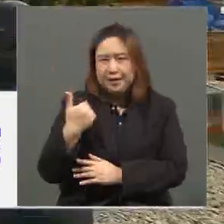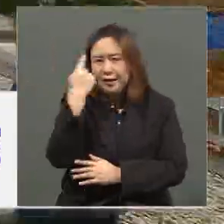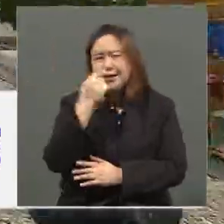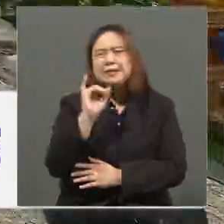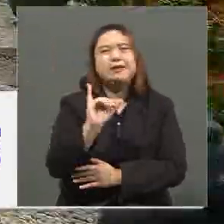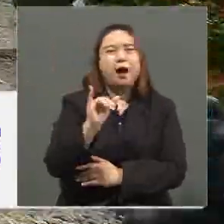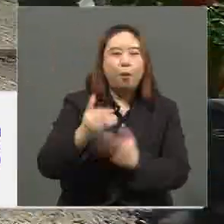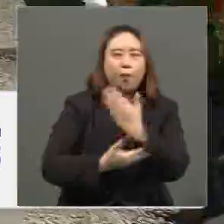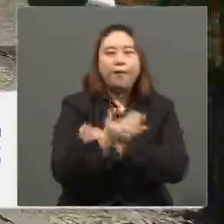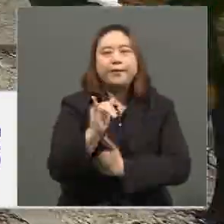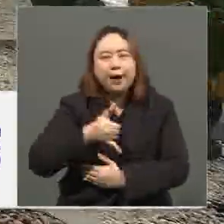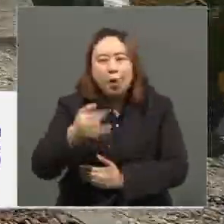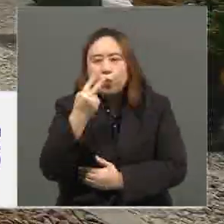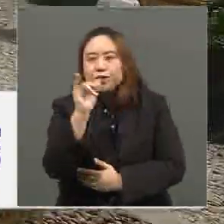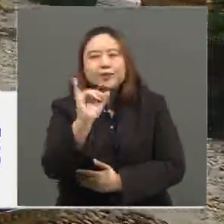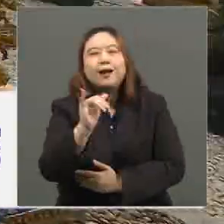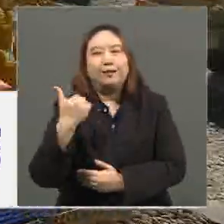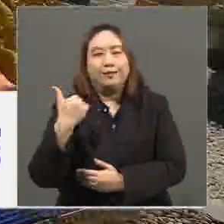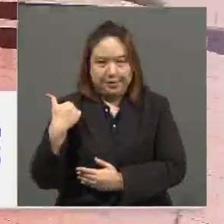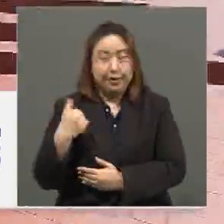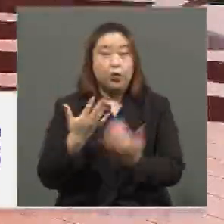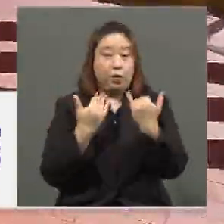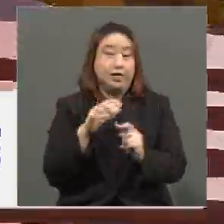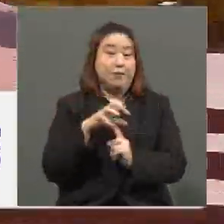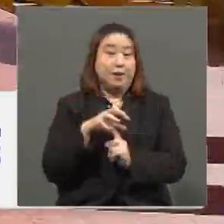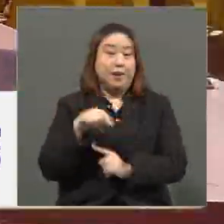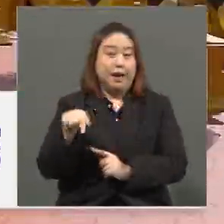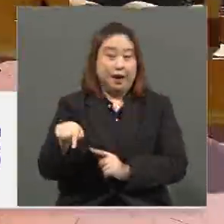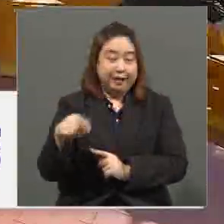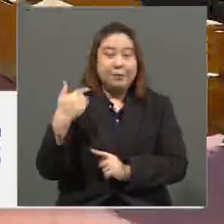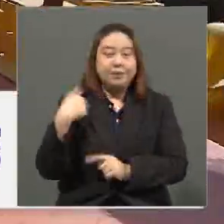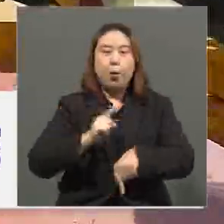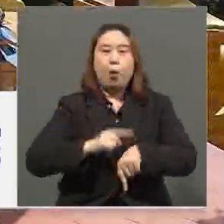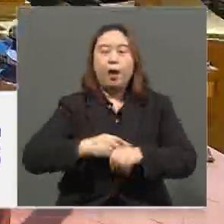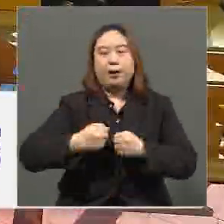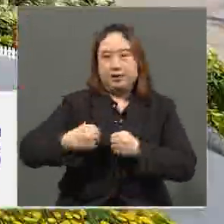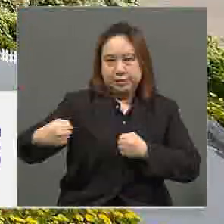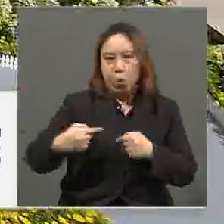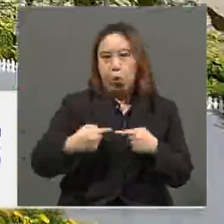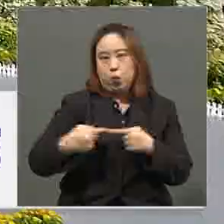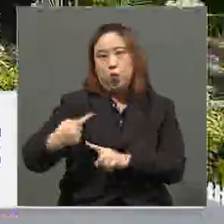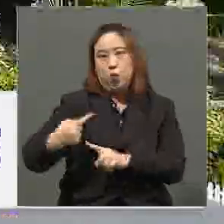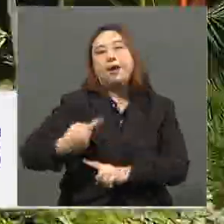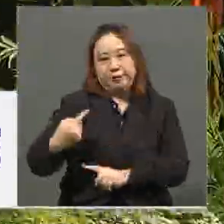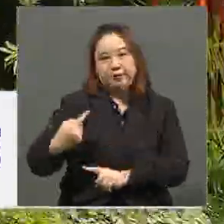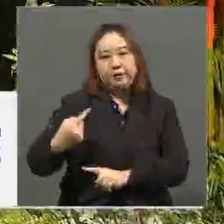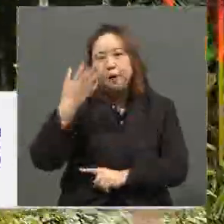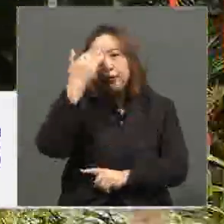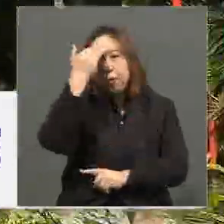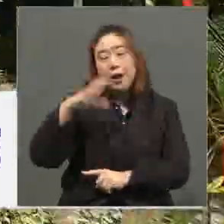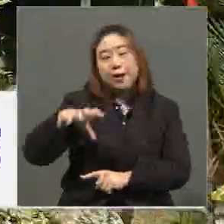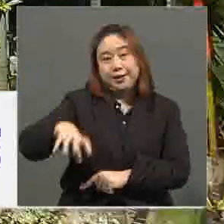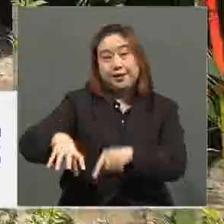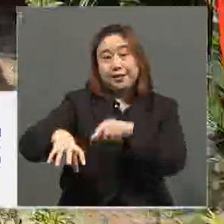ยังไม่ได้มีโอกาสเข้าชมนะครับทางสวนนงนุชพัทยาเองเนี่ยเขาจึงได้ขยายเวลาออกไปอีก 1เดือนเนื่องจากพิพิธภัณฑ์พระ